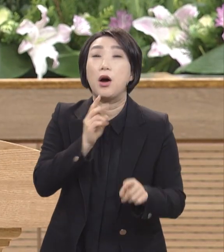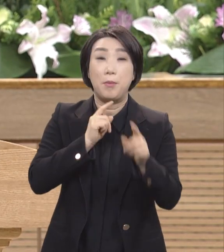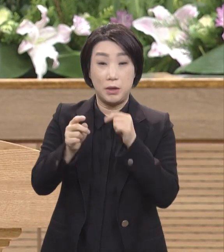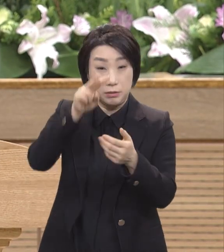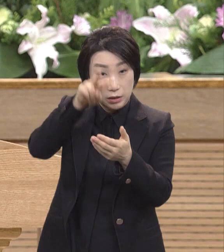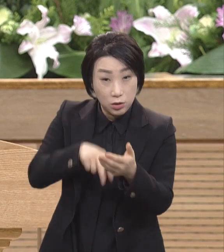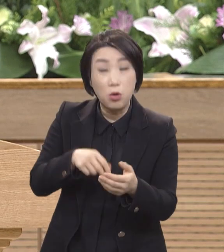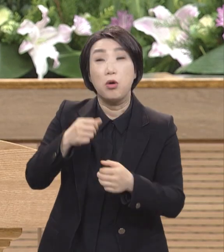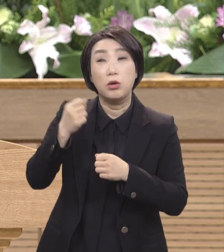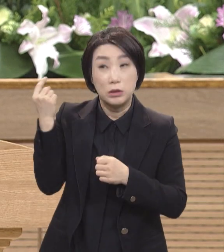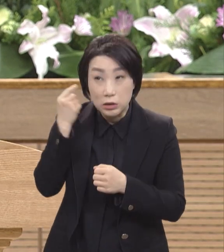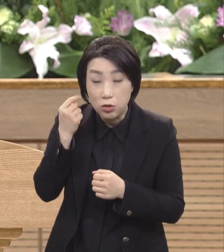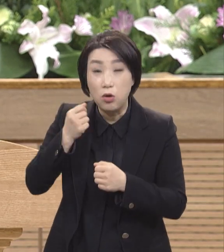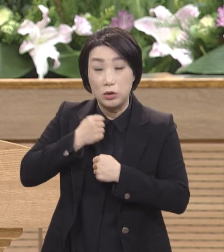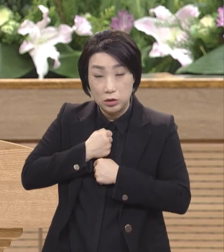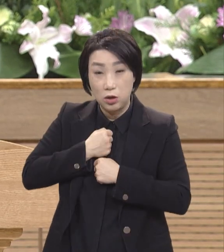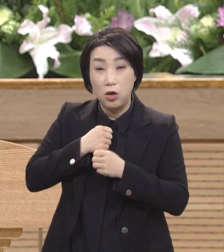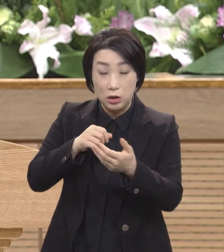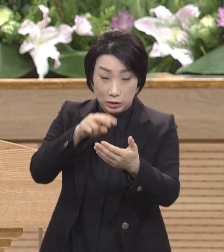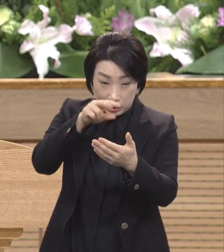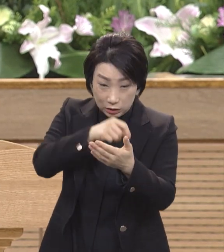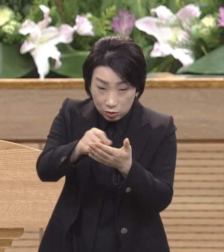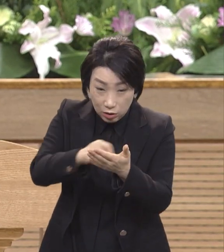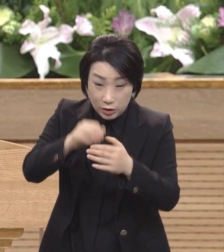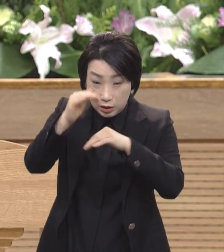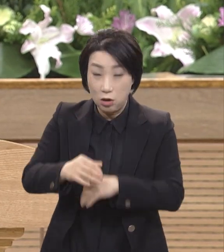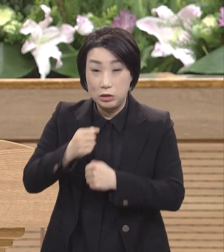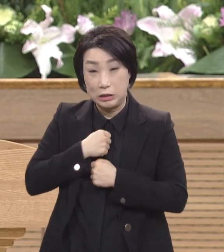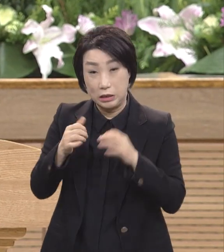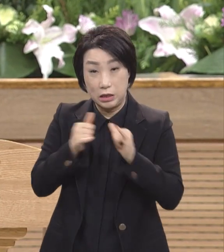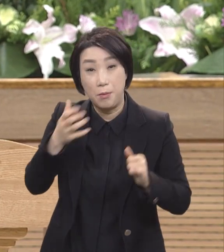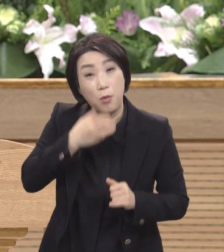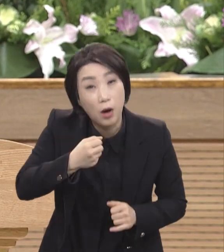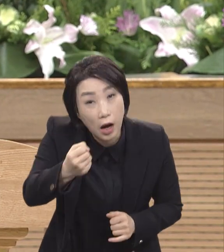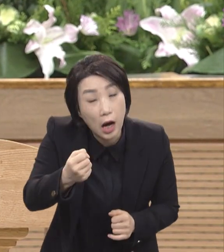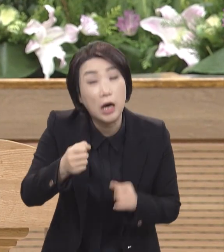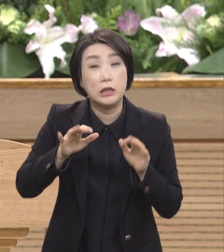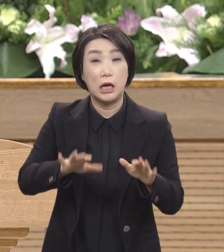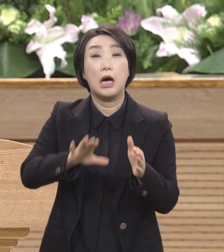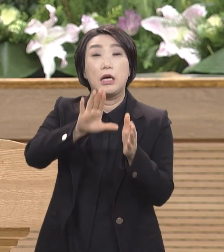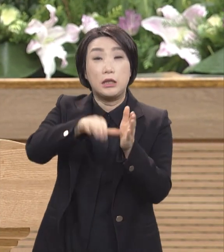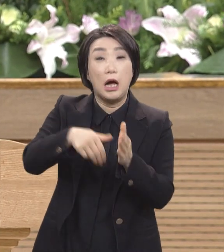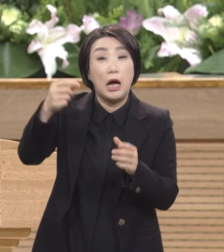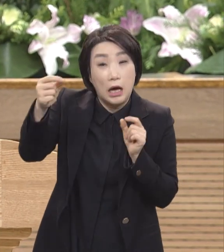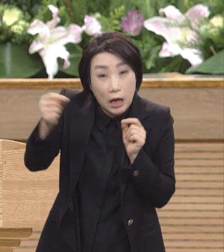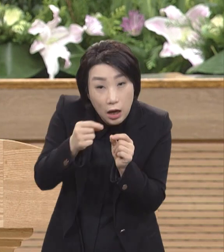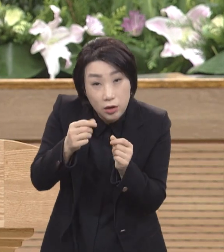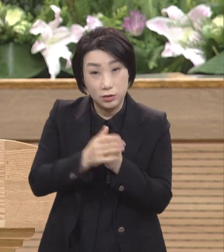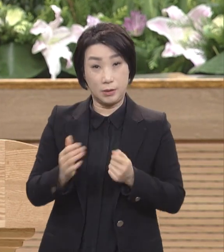듣는 자와 그 가운데 기록한 것을 지키는 자들이 복이 있나니 때가 가까움이니라.